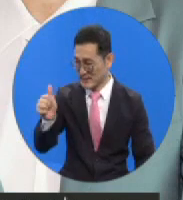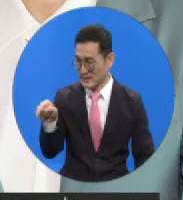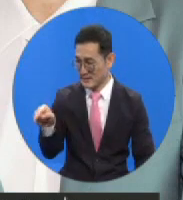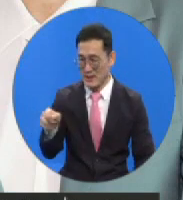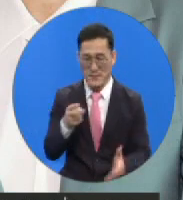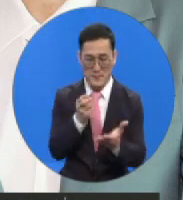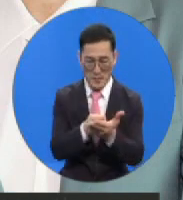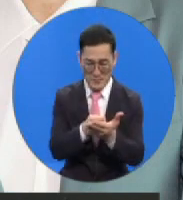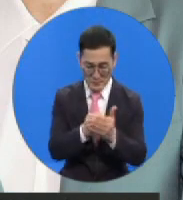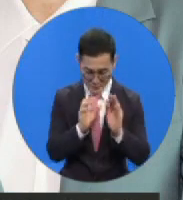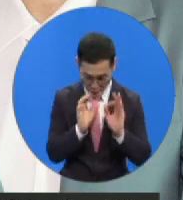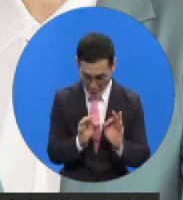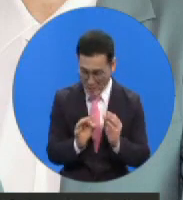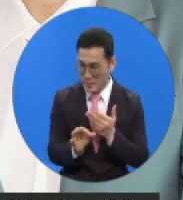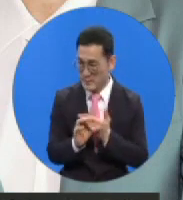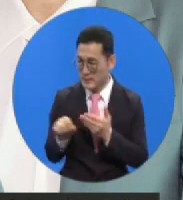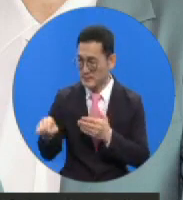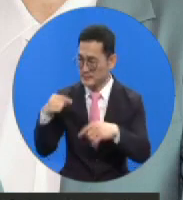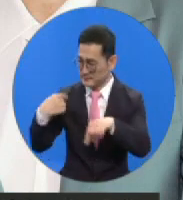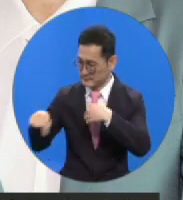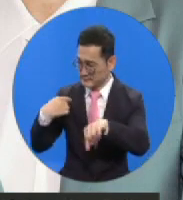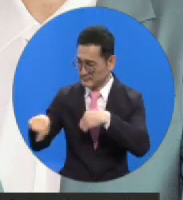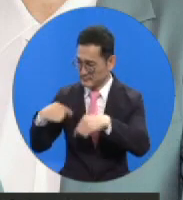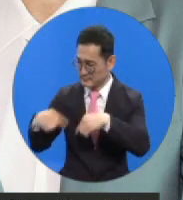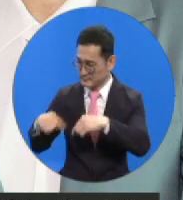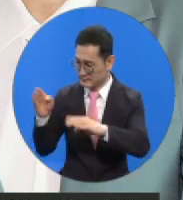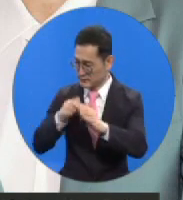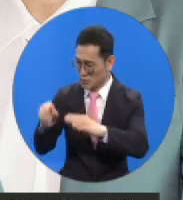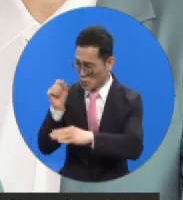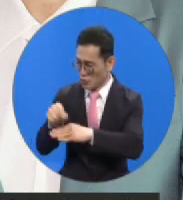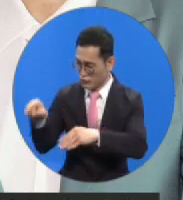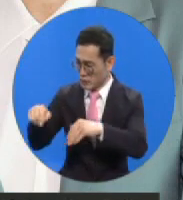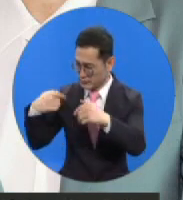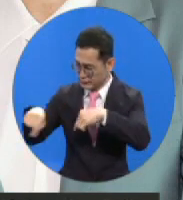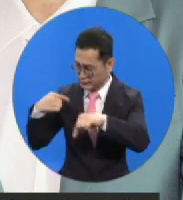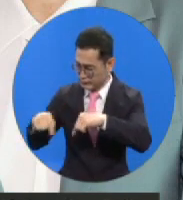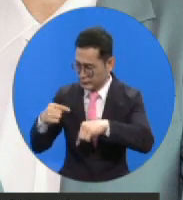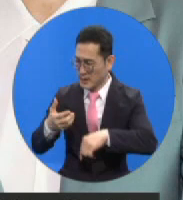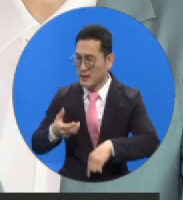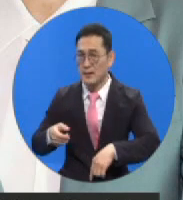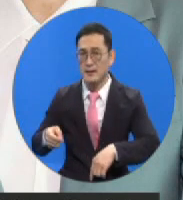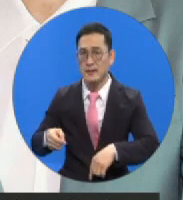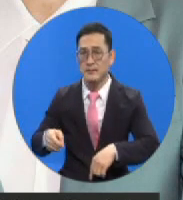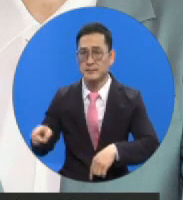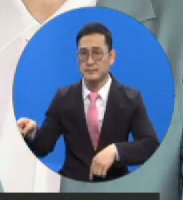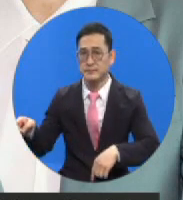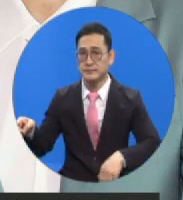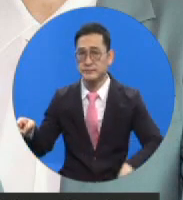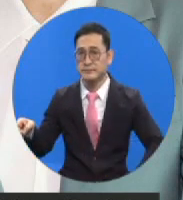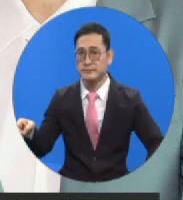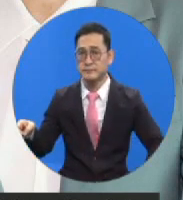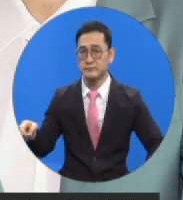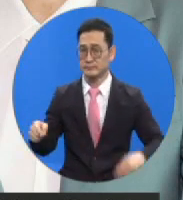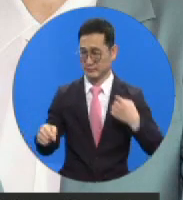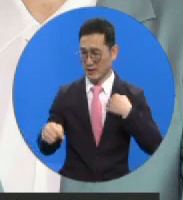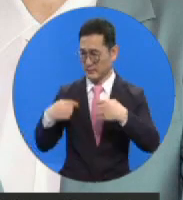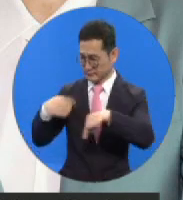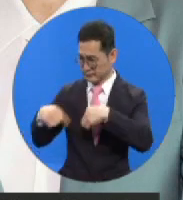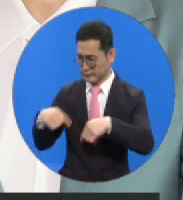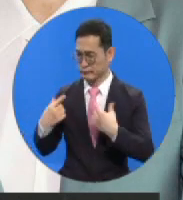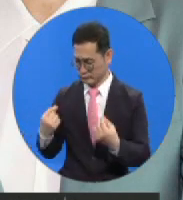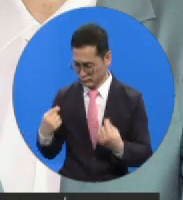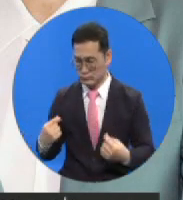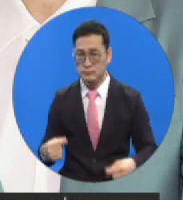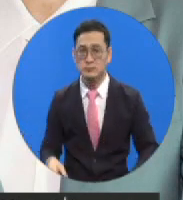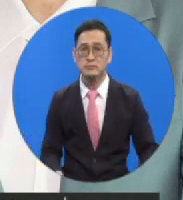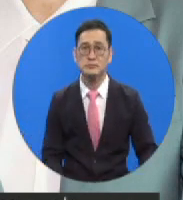법무부 장관의 지휘 감독을 받는 공무원이다 라고 밝혔는데 윤태권 실장님 검찰총장 부하 아니다 라고